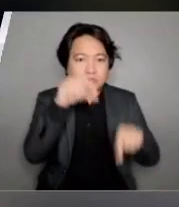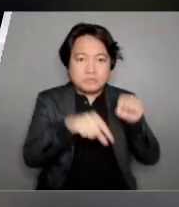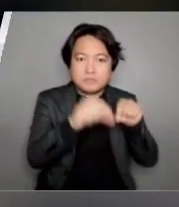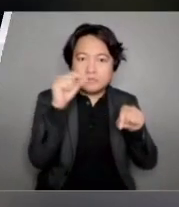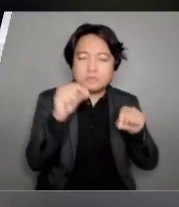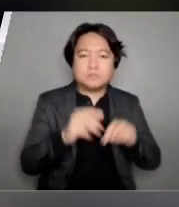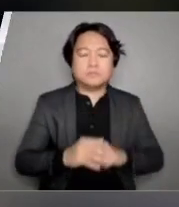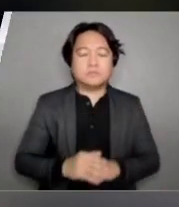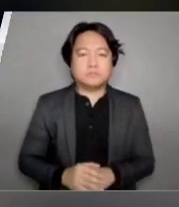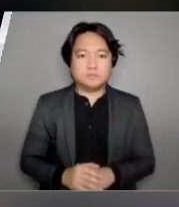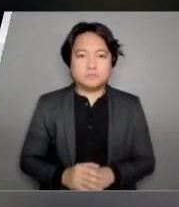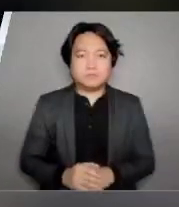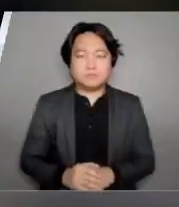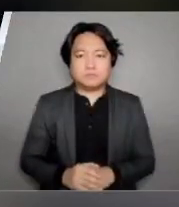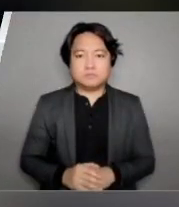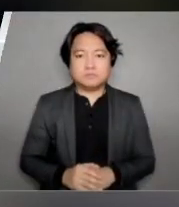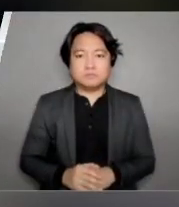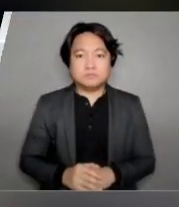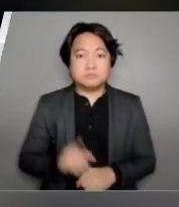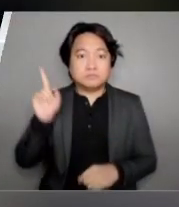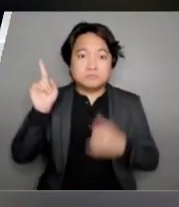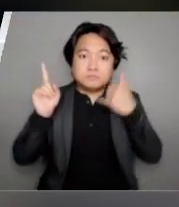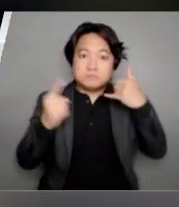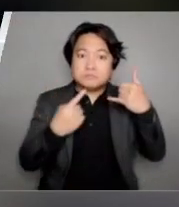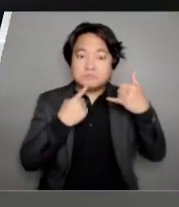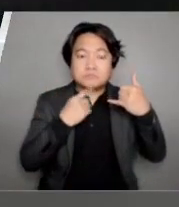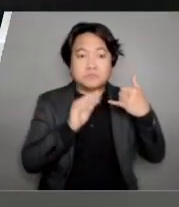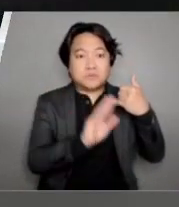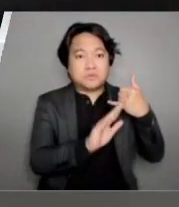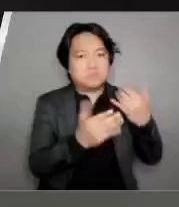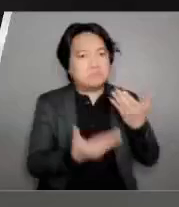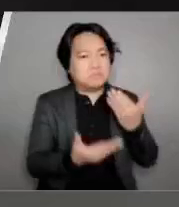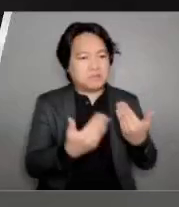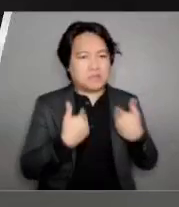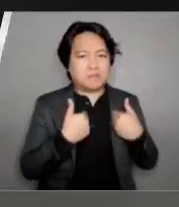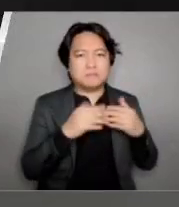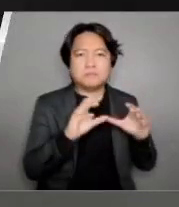siyang malaki-laki na rin yung hinahawakan niya na illegal drugs. So,